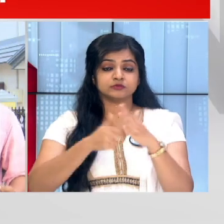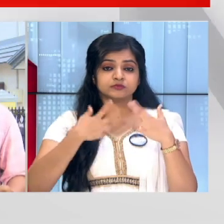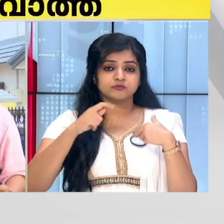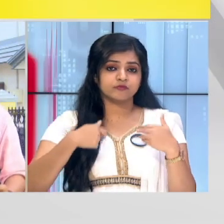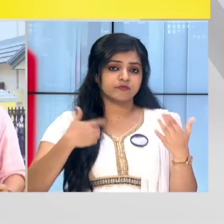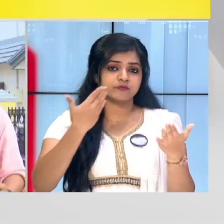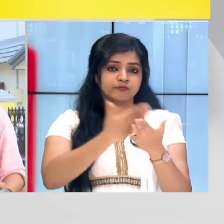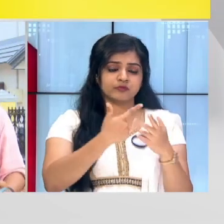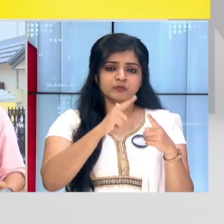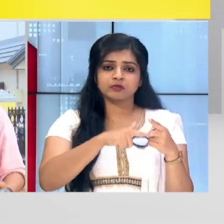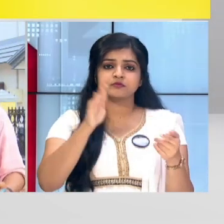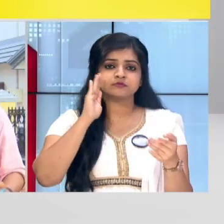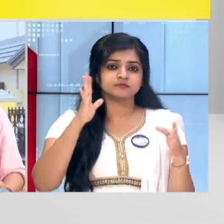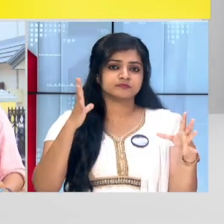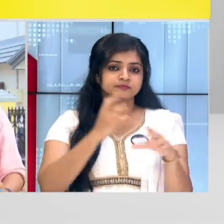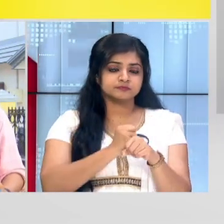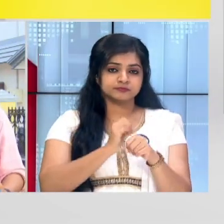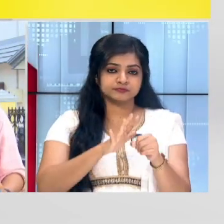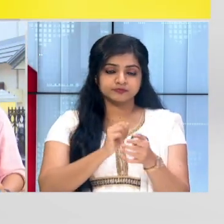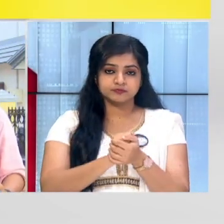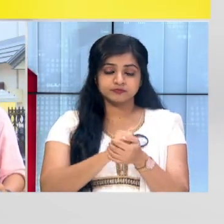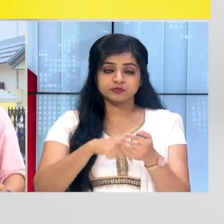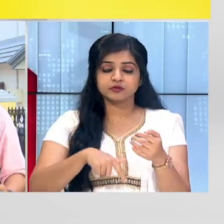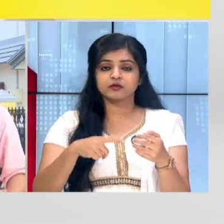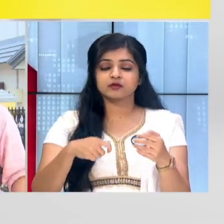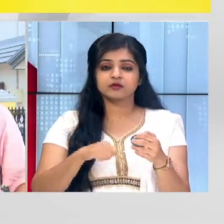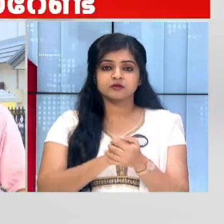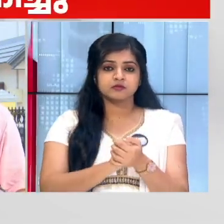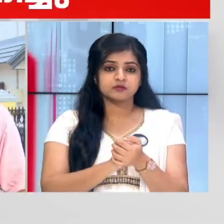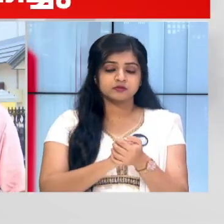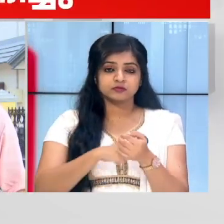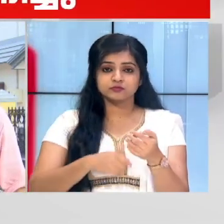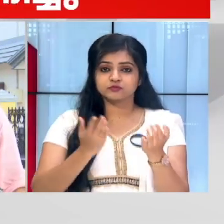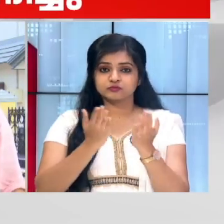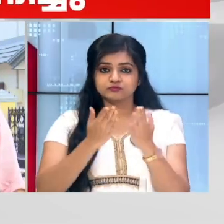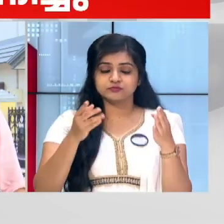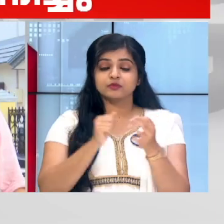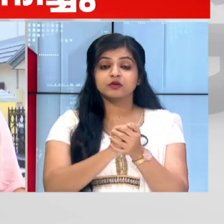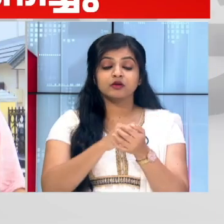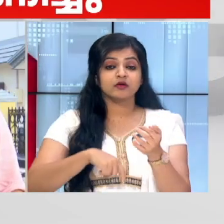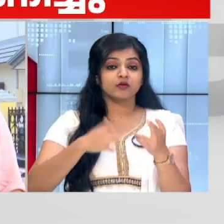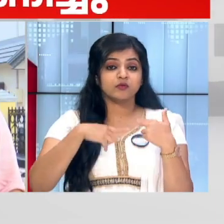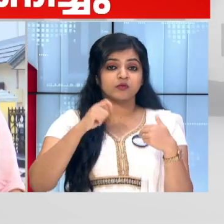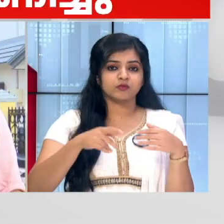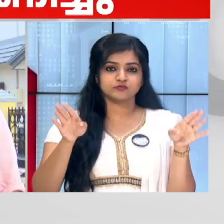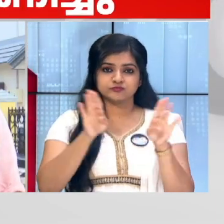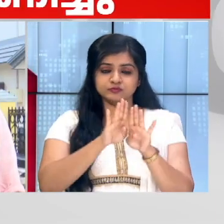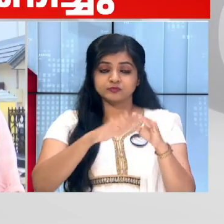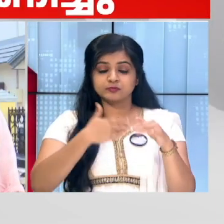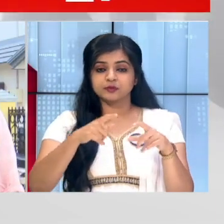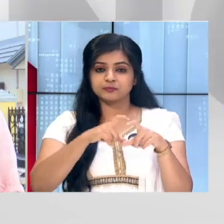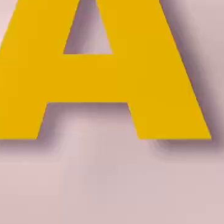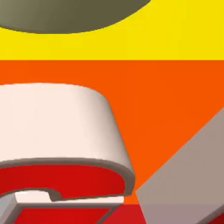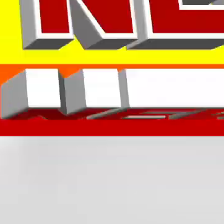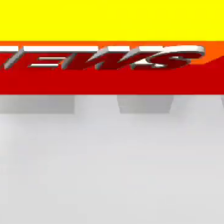അത് പരിഗണിക്കപ്പെട്ടില്ല. പിന്നീട് ഇത് അവധിക്ക് വെച്ച് ഹൈക്കോടതി അവധിയിലേക്ക് പോകുമ്പോൾ ബെഞ്ച് മാറേണ്ടതാണ്. ബെഞ്ച് മാറ്റം ആവശ്യപ്പെട്ടിരുന്നു.